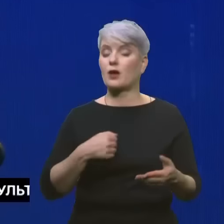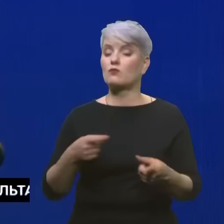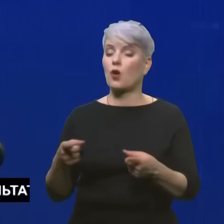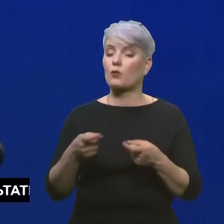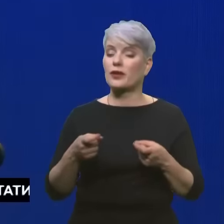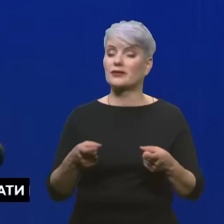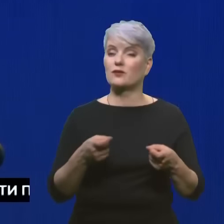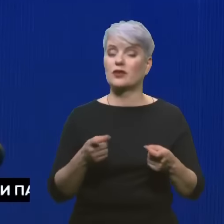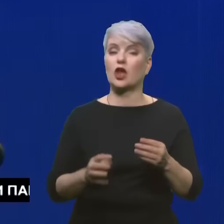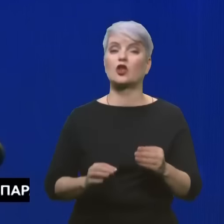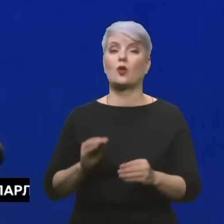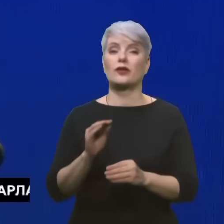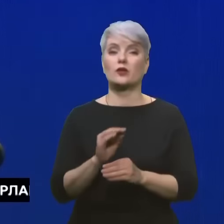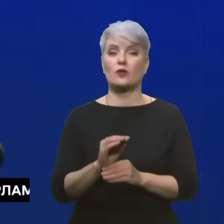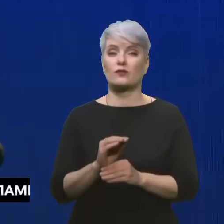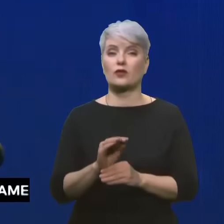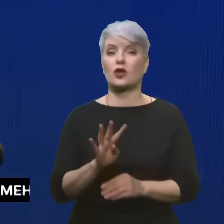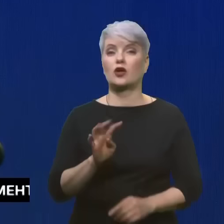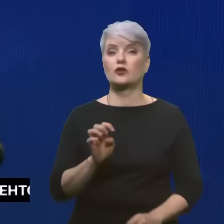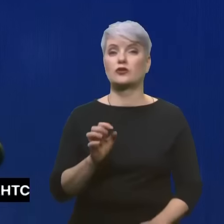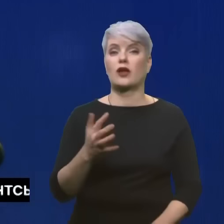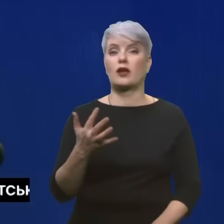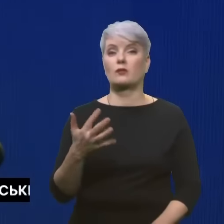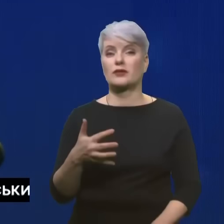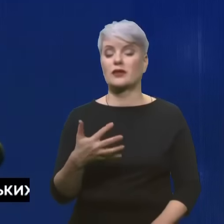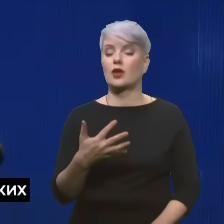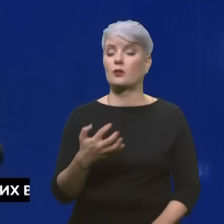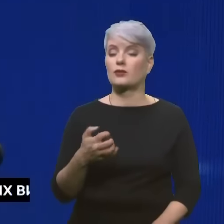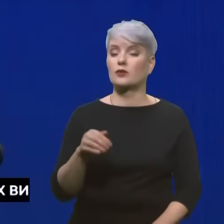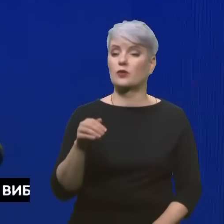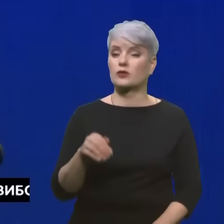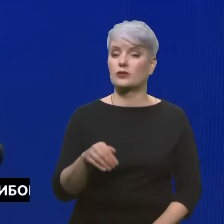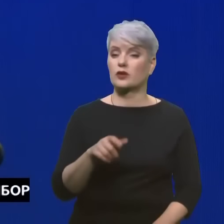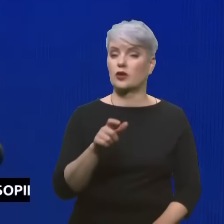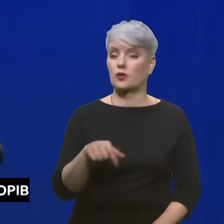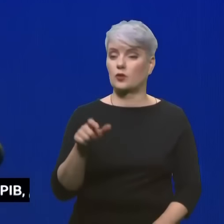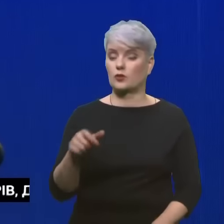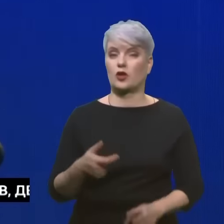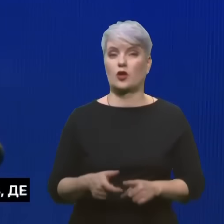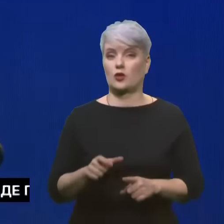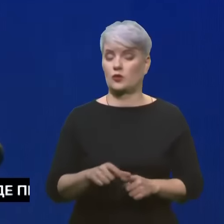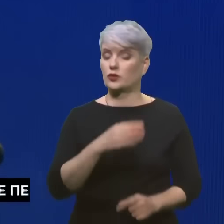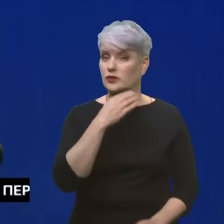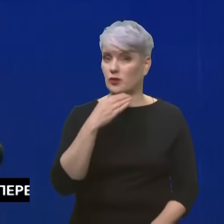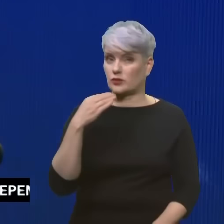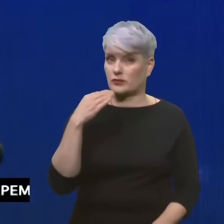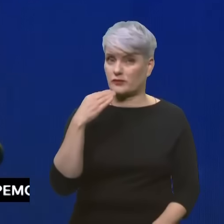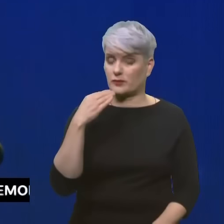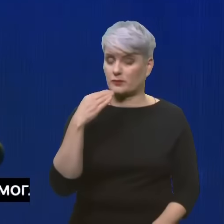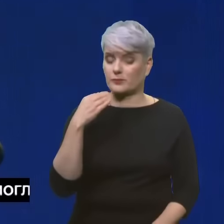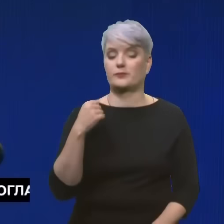мобілізувати додаткових 450-500 тисяч людей. Це дуже серйозна цифра.